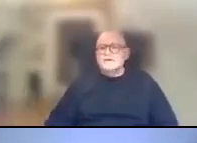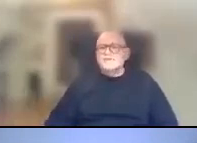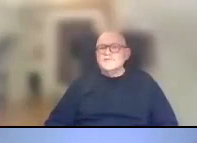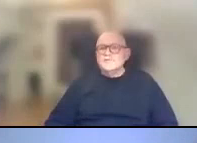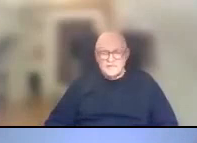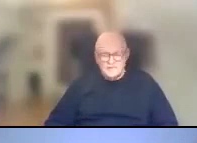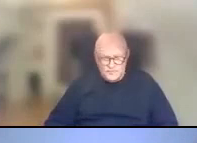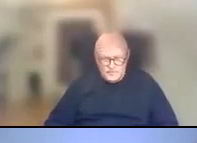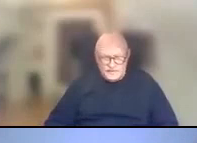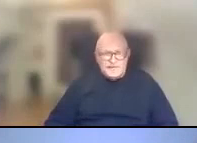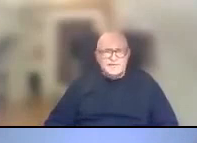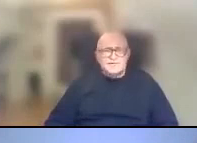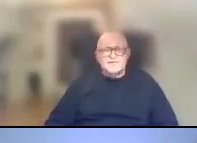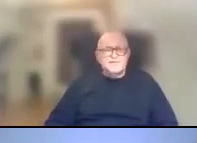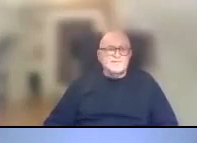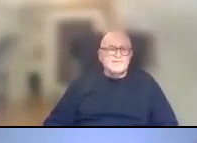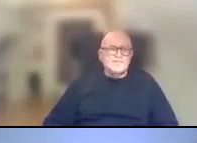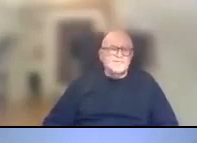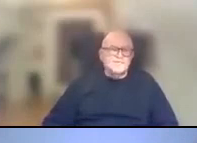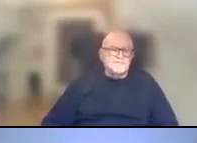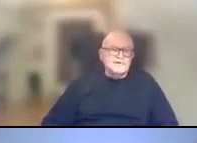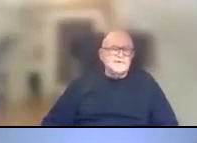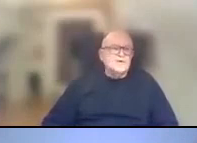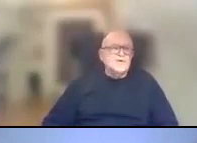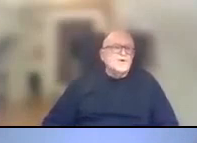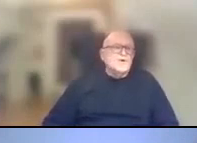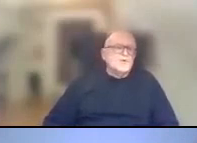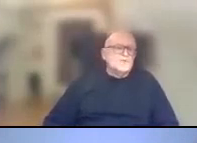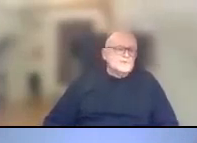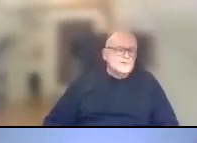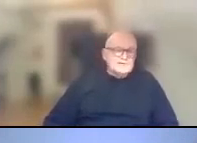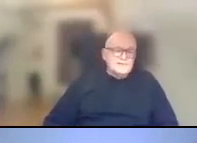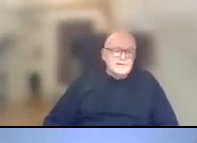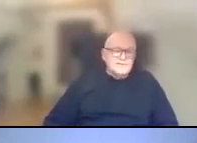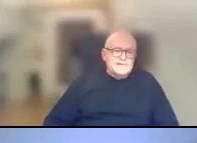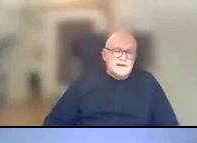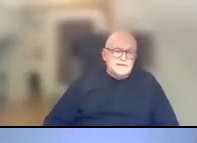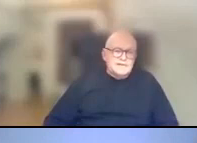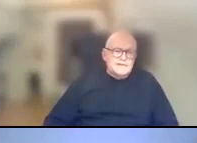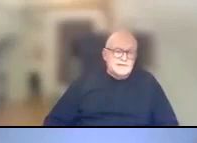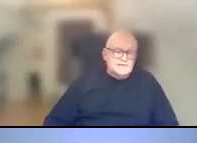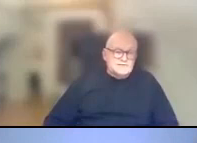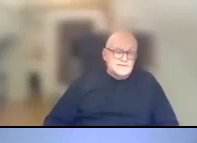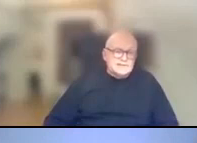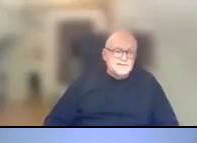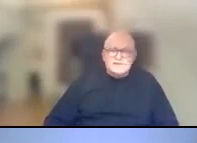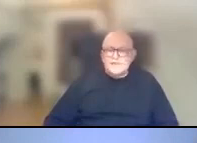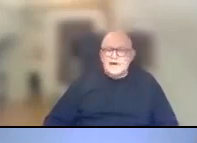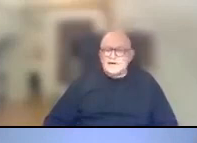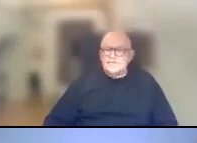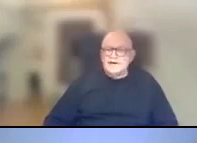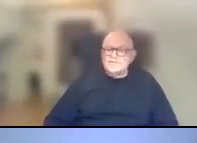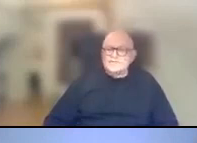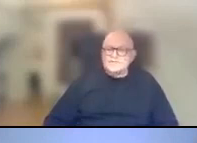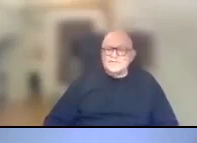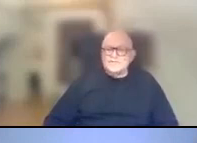eine Reihe von unerklärlichen Vorfällen. Und so legte man ihm nahe, die Klinik zu verlassen,